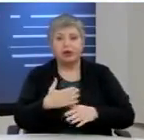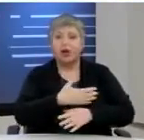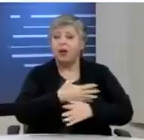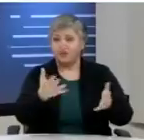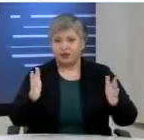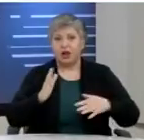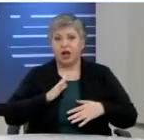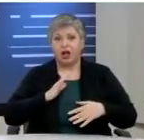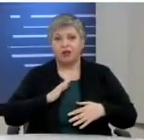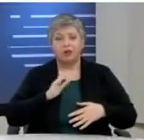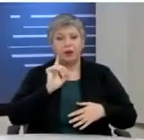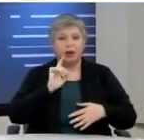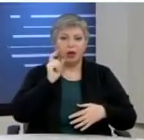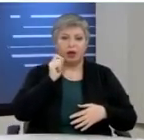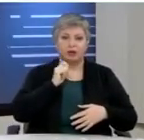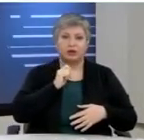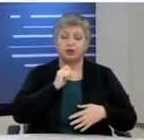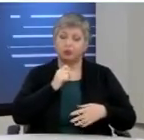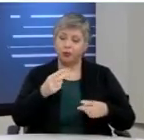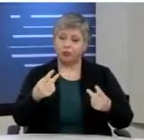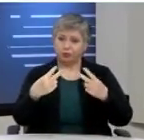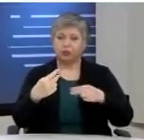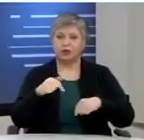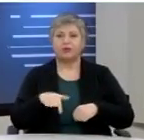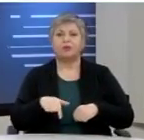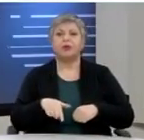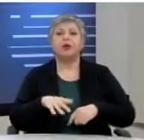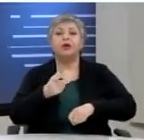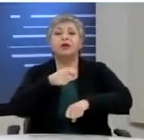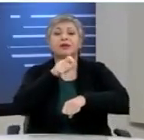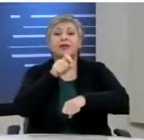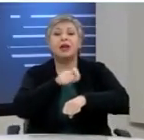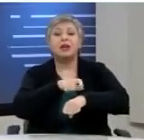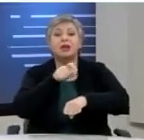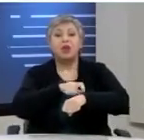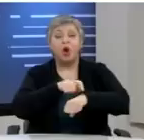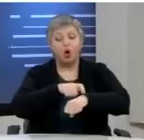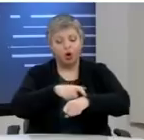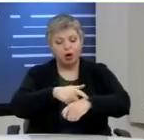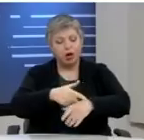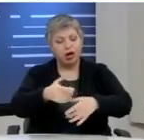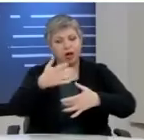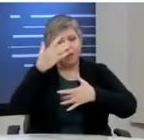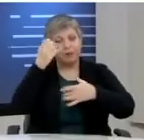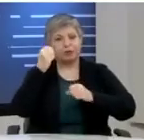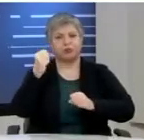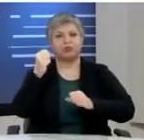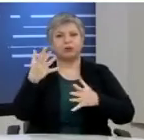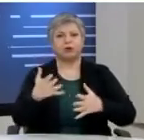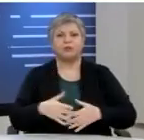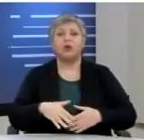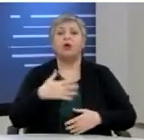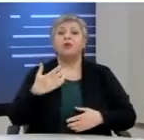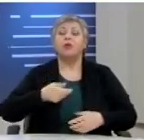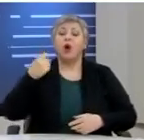που μας παρακολουθούν. Είναι η ώρα της εθνικής αυτοπεποίθησης και ναι, της περηφάνειας, της